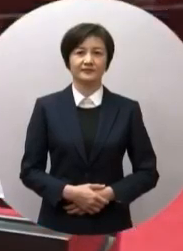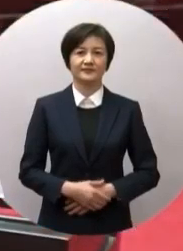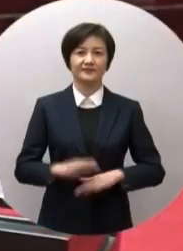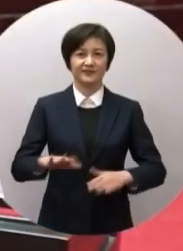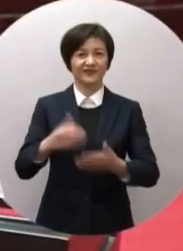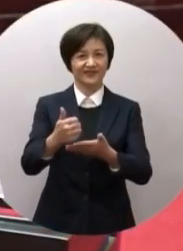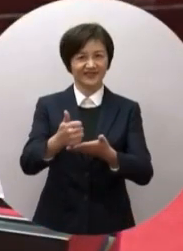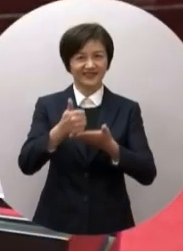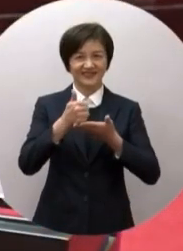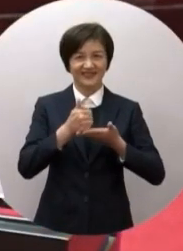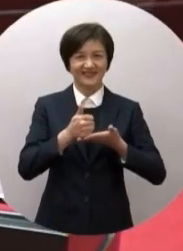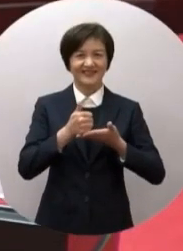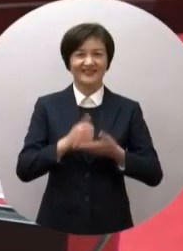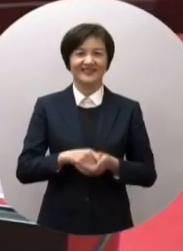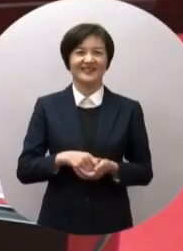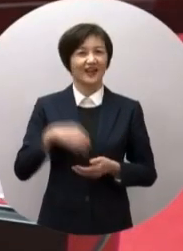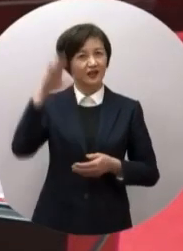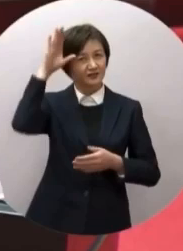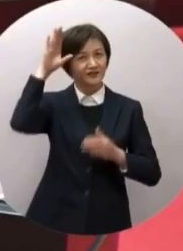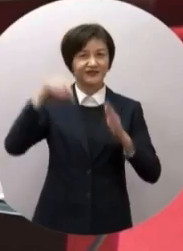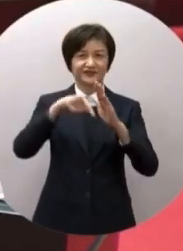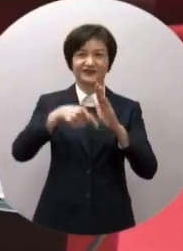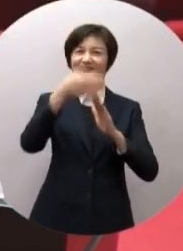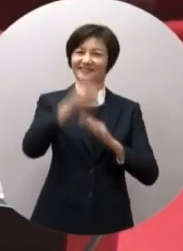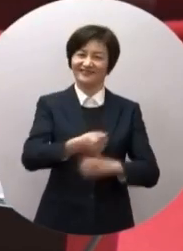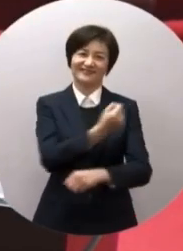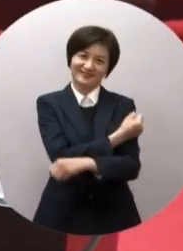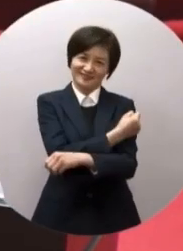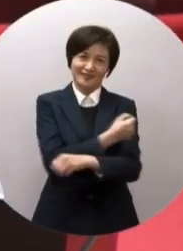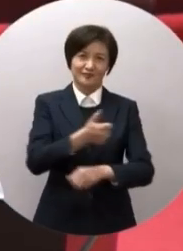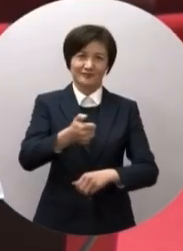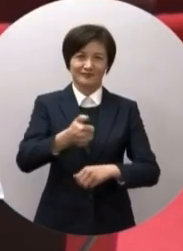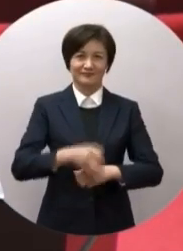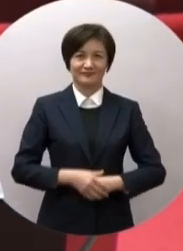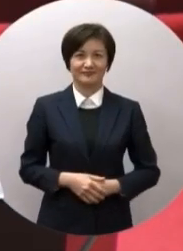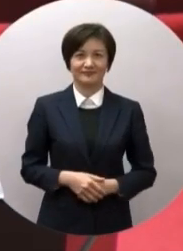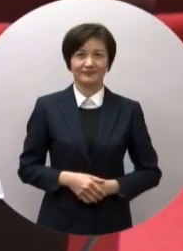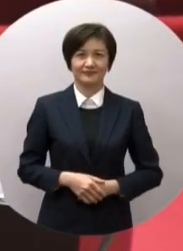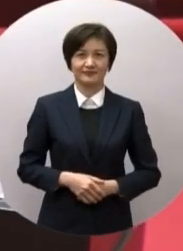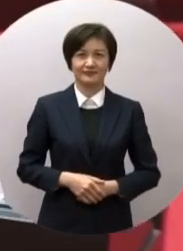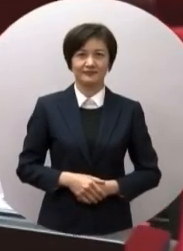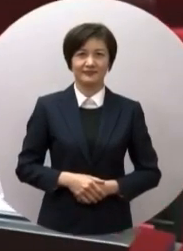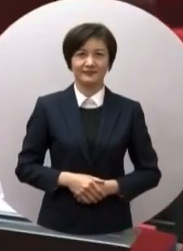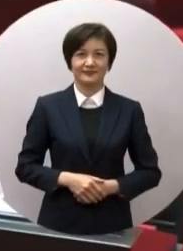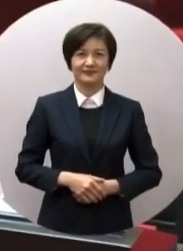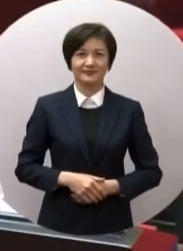有请我们的苏院长，辛苦了。 谢谢苏院长。